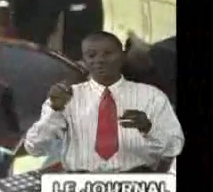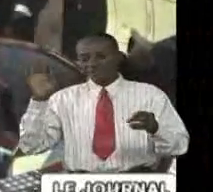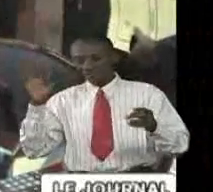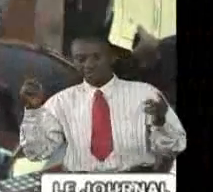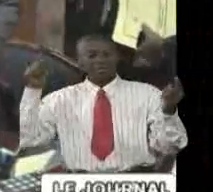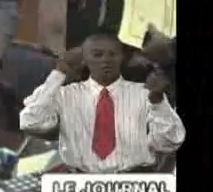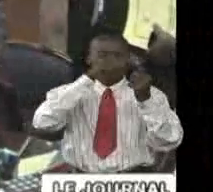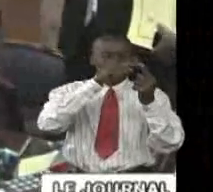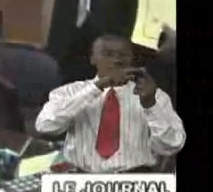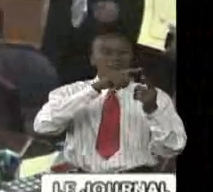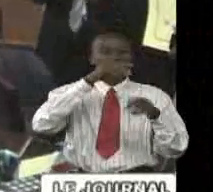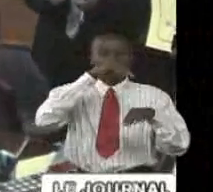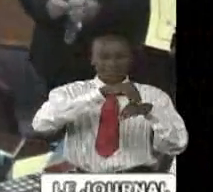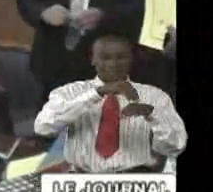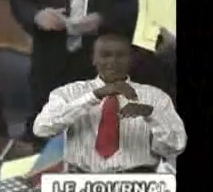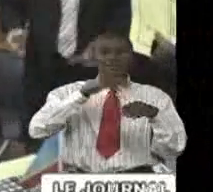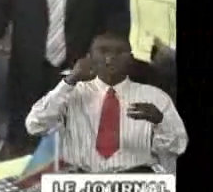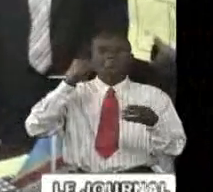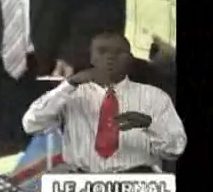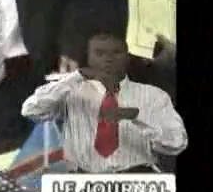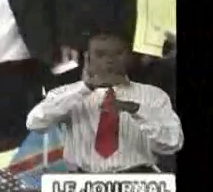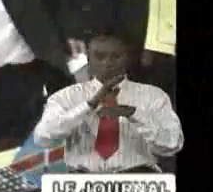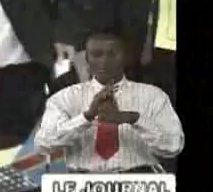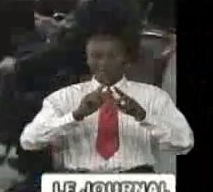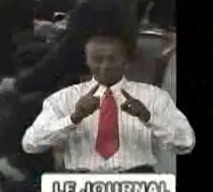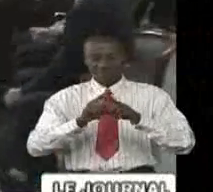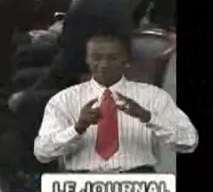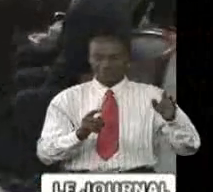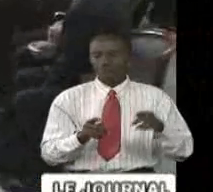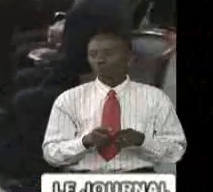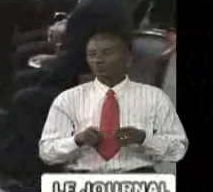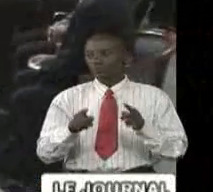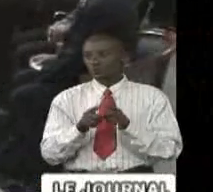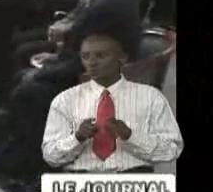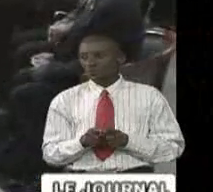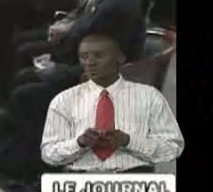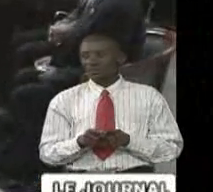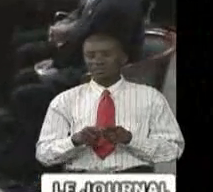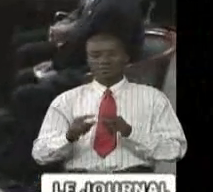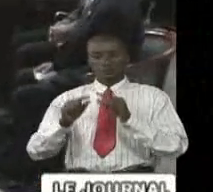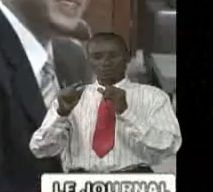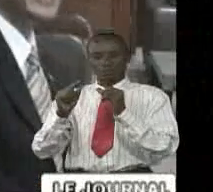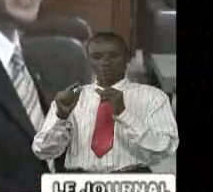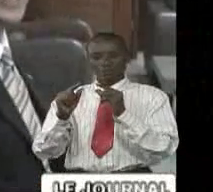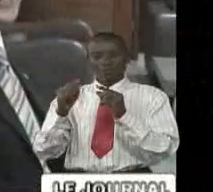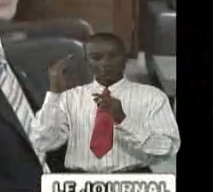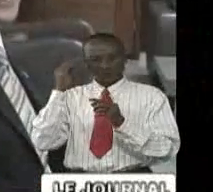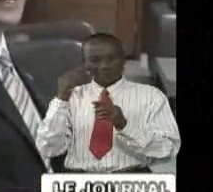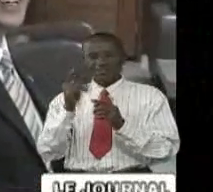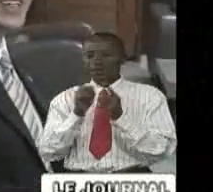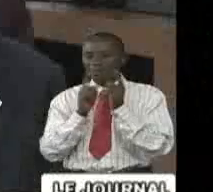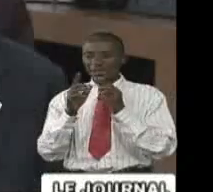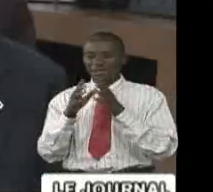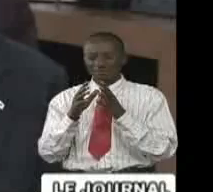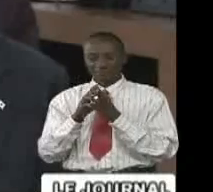le ministre Modeste Bahati a reçu les adieux du représentant pays de l'Agence japonaise de coopération en RDC arrivé fin